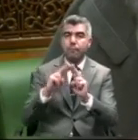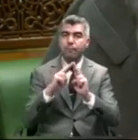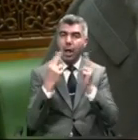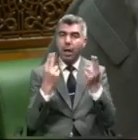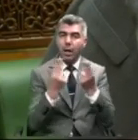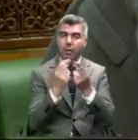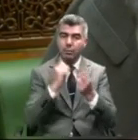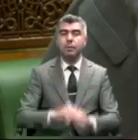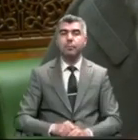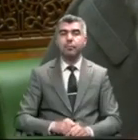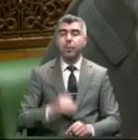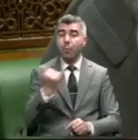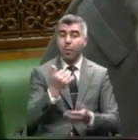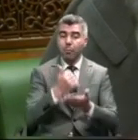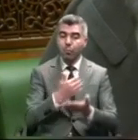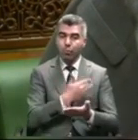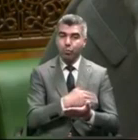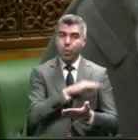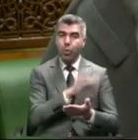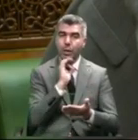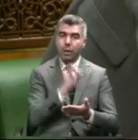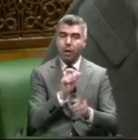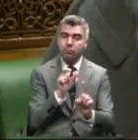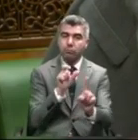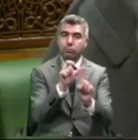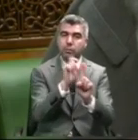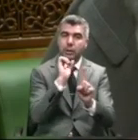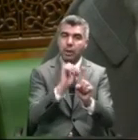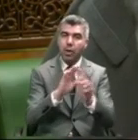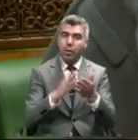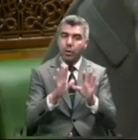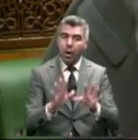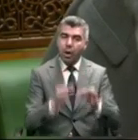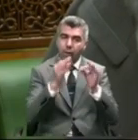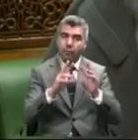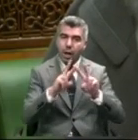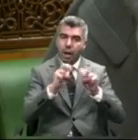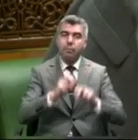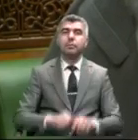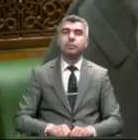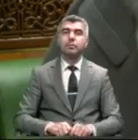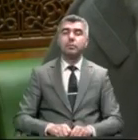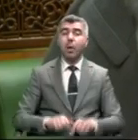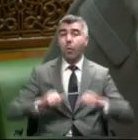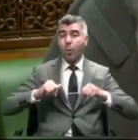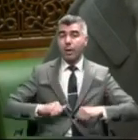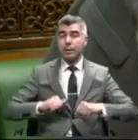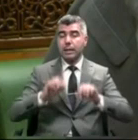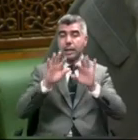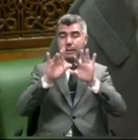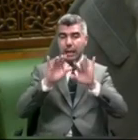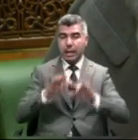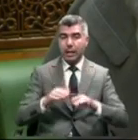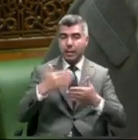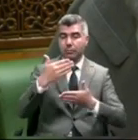وتعزيز الطابع المسؤول والمستدام الاستغلال وتتمين هذه الموارد وهنا احيلكم السيد الوزير على التقرير الصادر عن